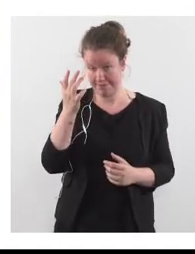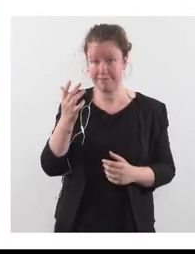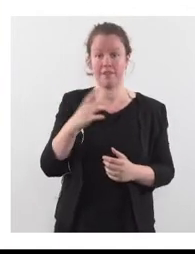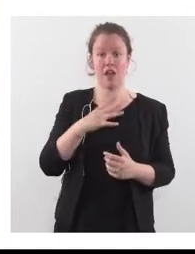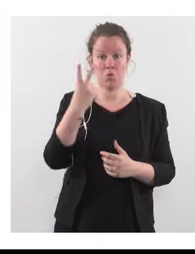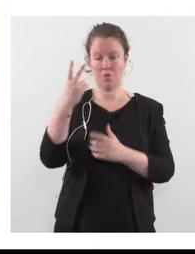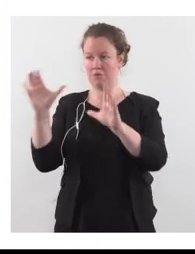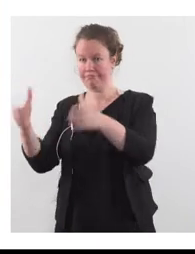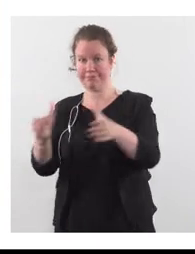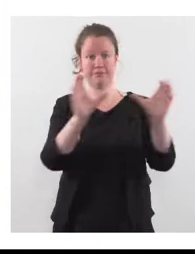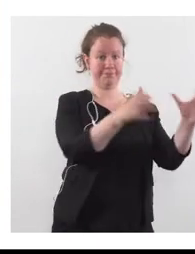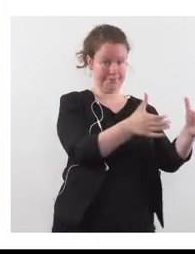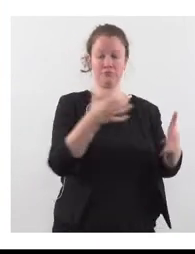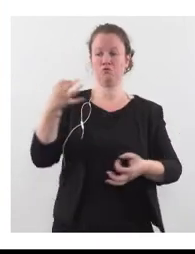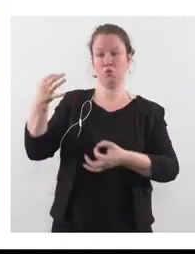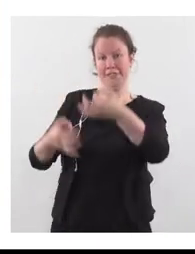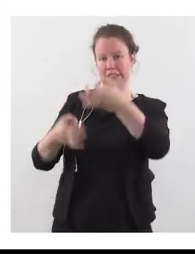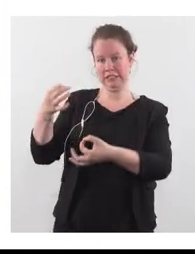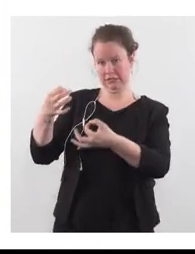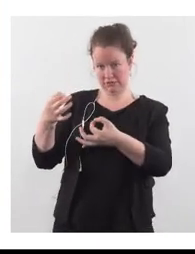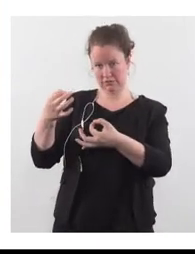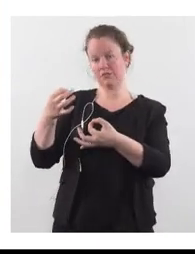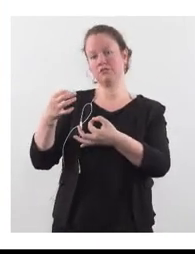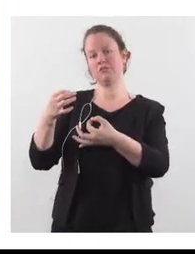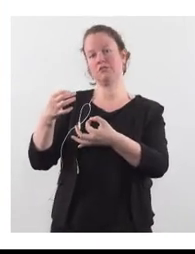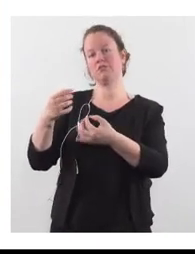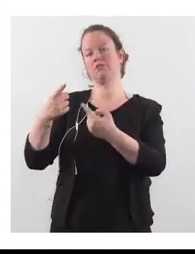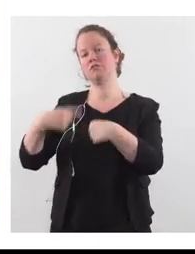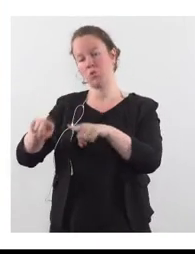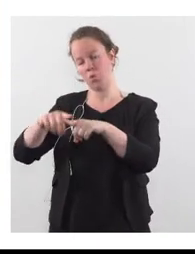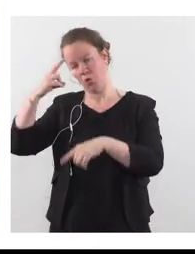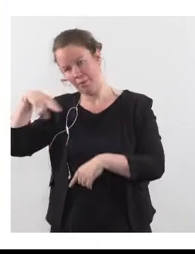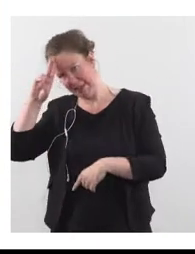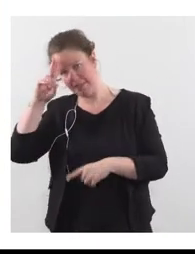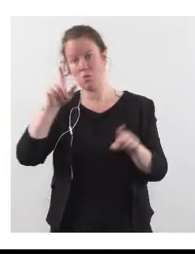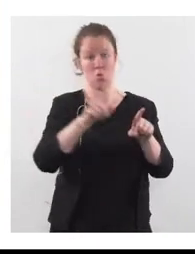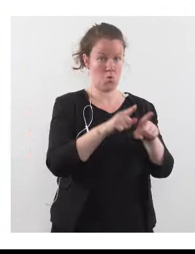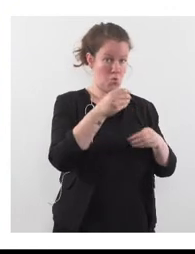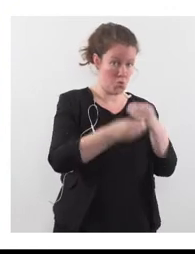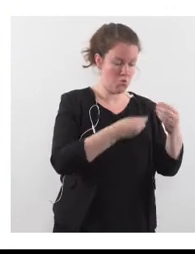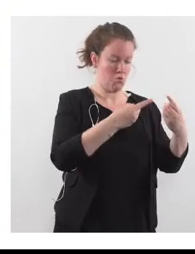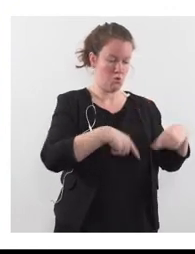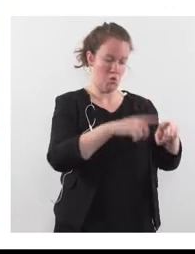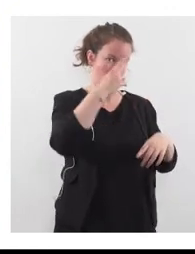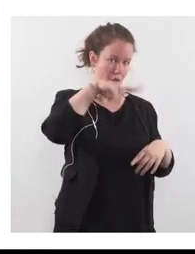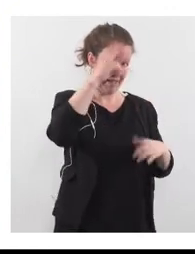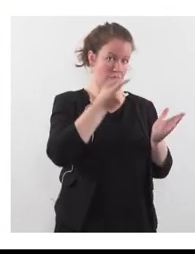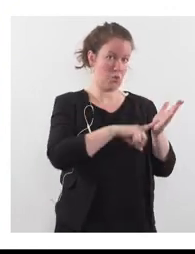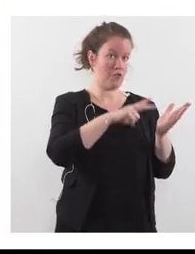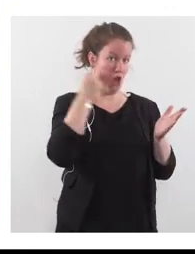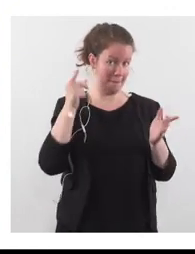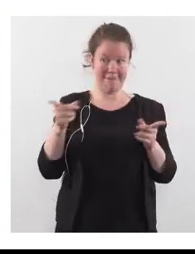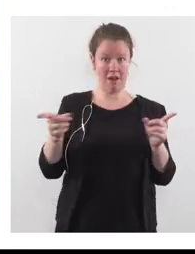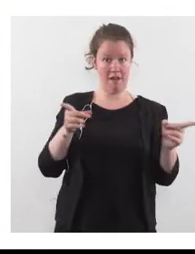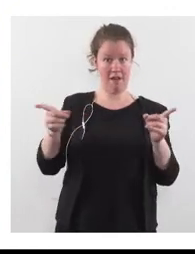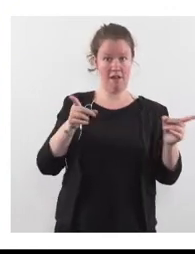justement, de la Cour de justice de l'Union européenne et de la Cour européenne des droits de l'homme, et d'évoquer les difficultés d'accès de nos homologues à ces